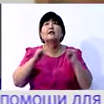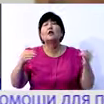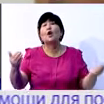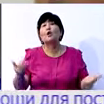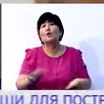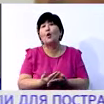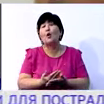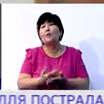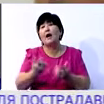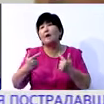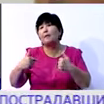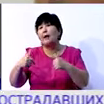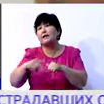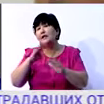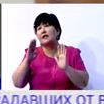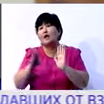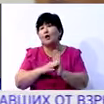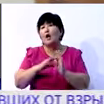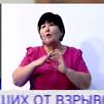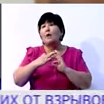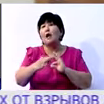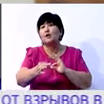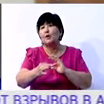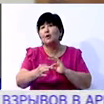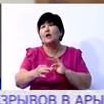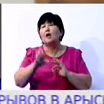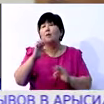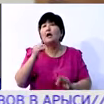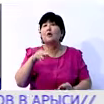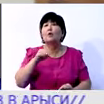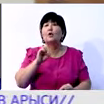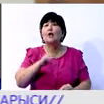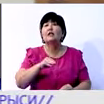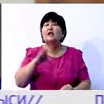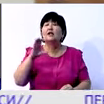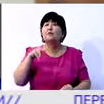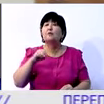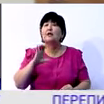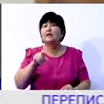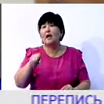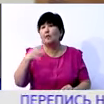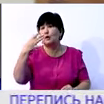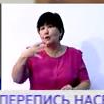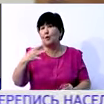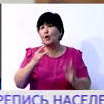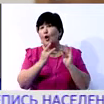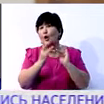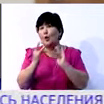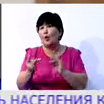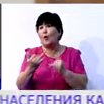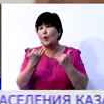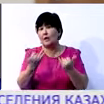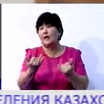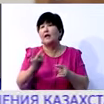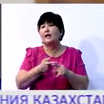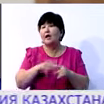новое подразделение. Находится в поселке Баймурат, Мис. А там, в общем, на 40 коек рассчитаны.